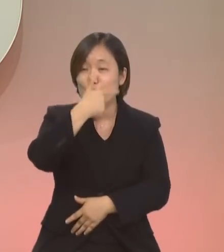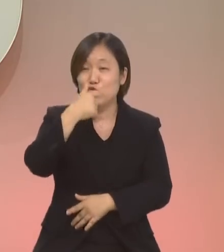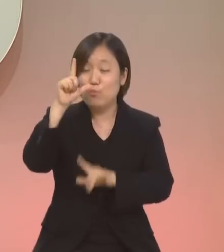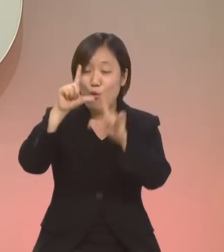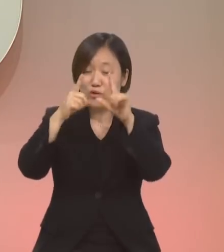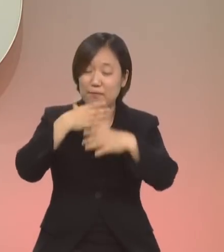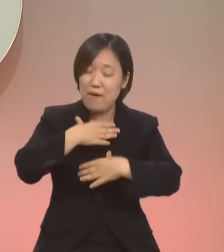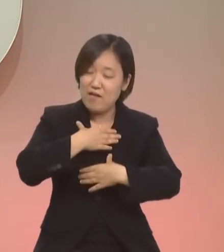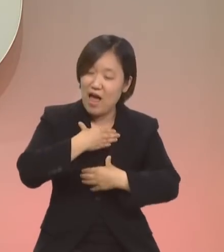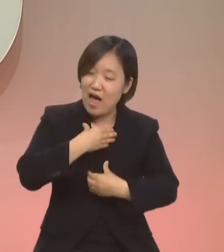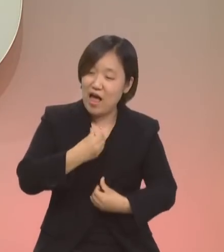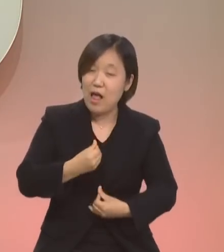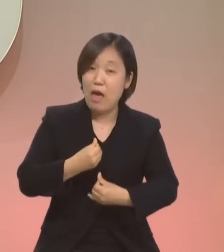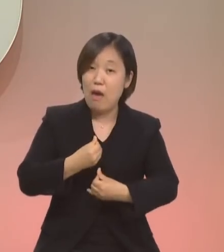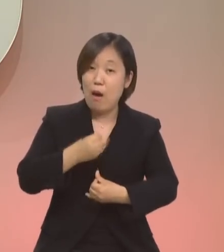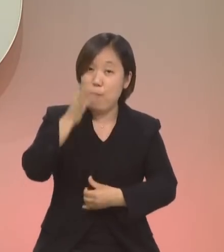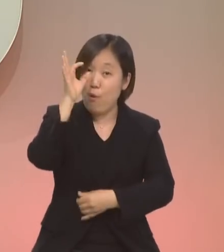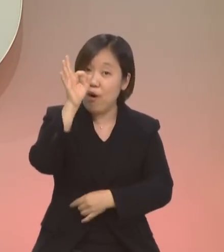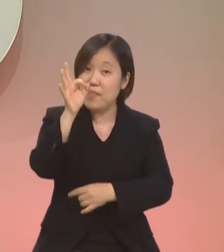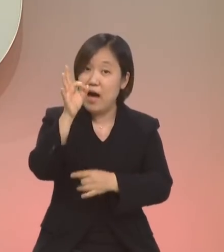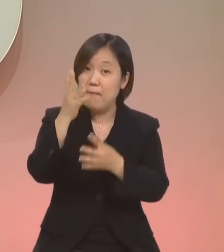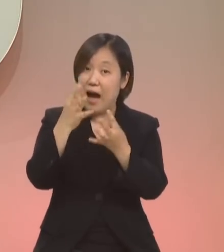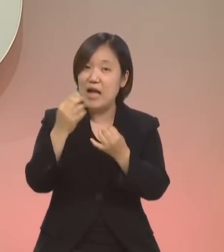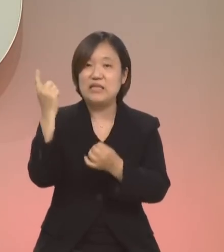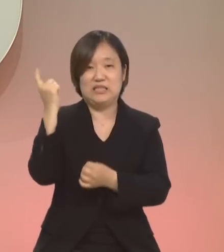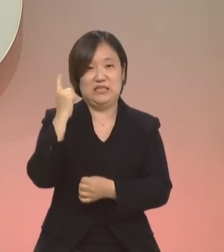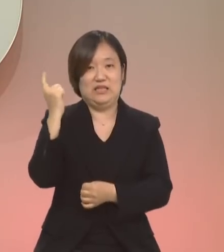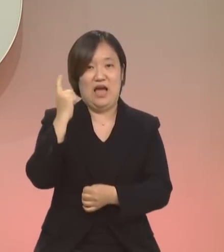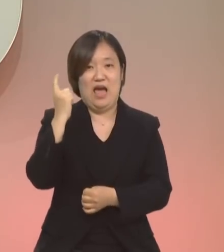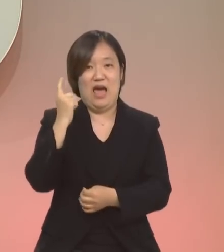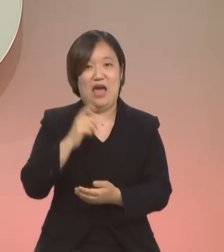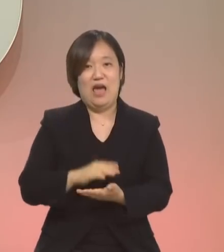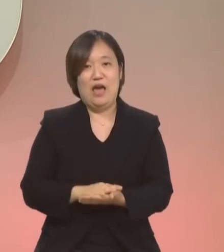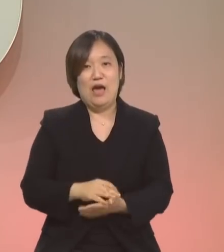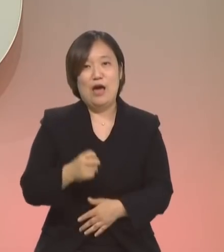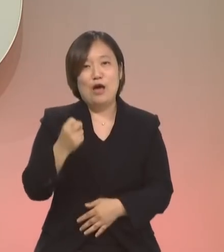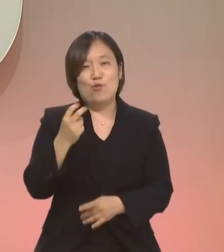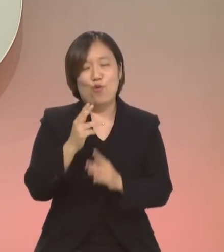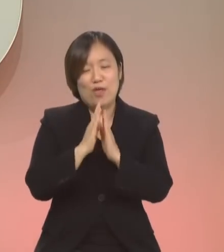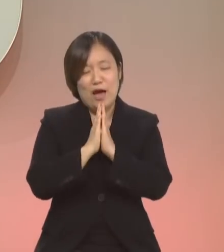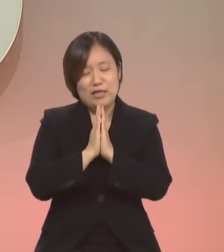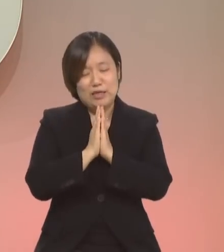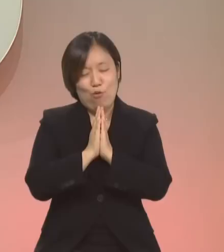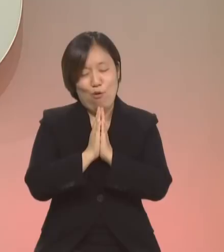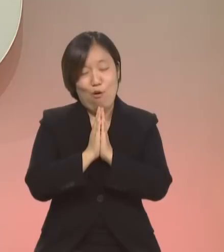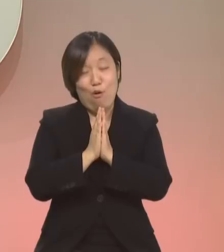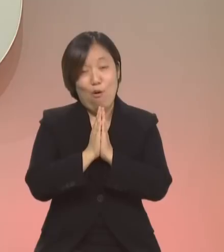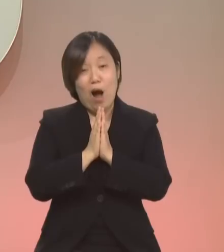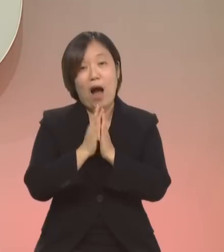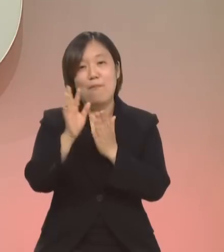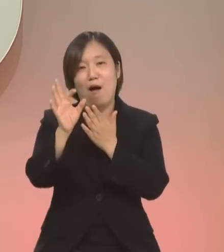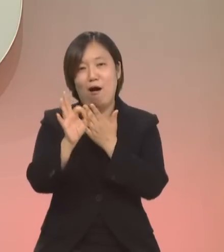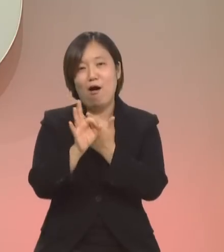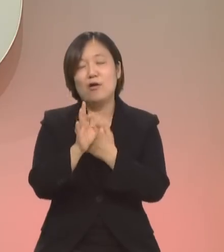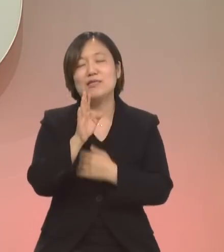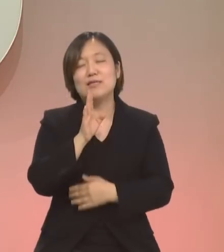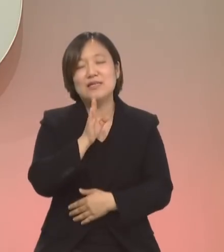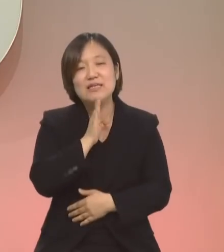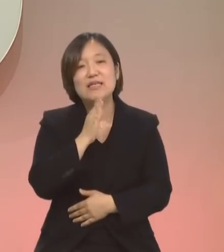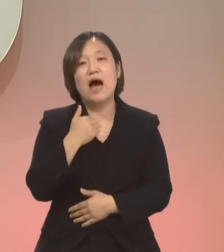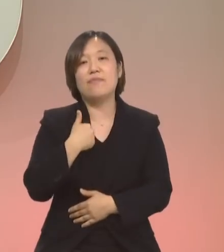편안해졌다라는 말을 많이 듣는다 기도하면서부터 정말 얼굴이